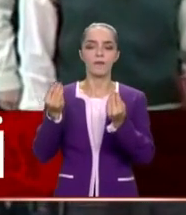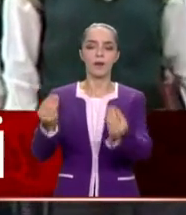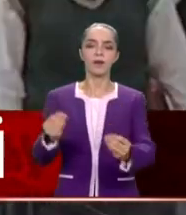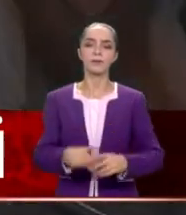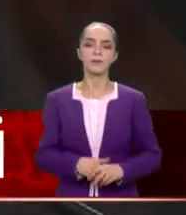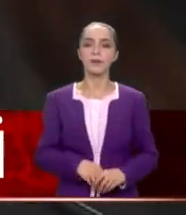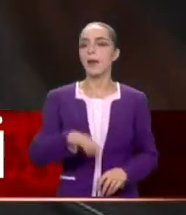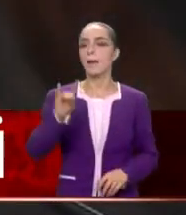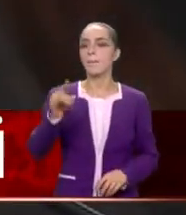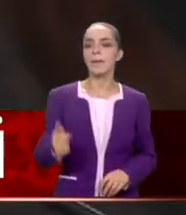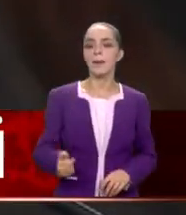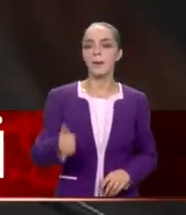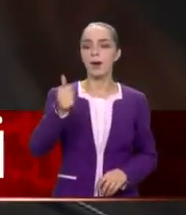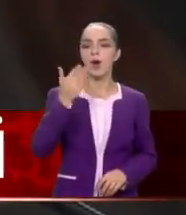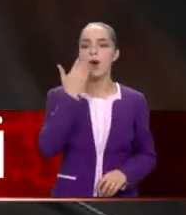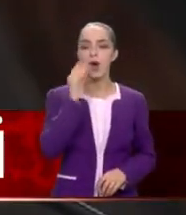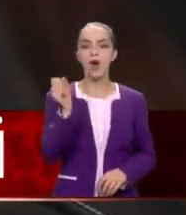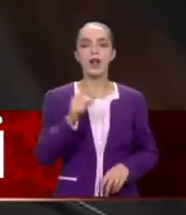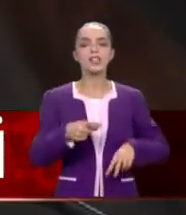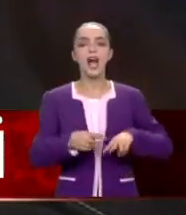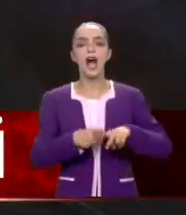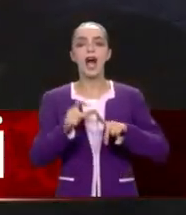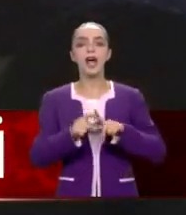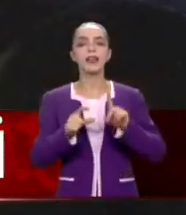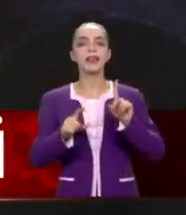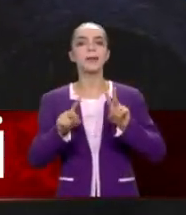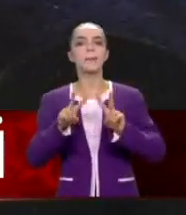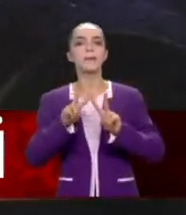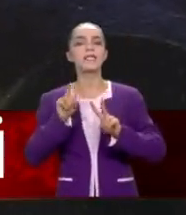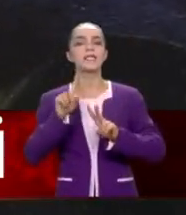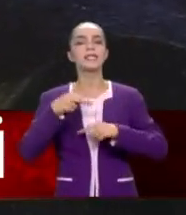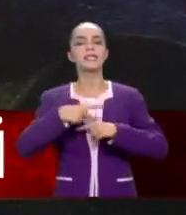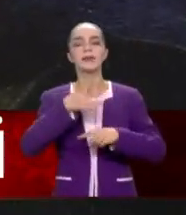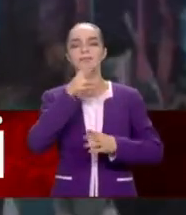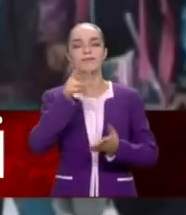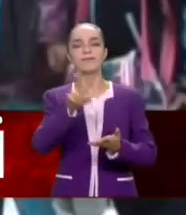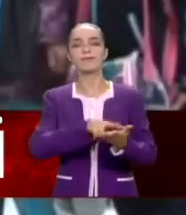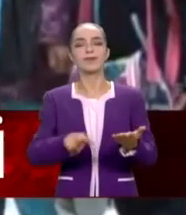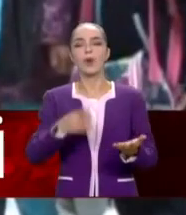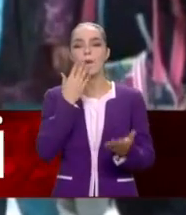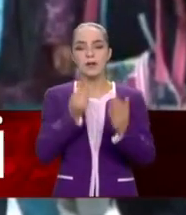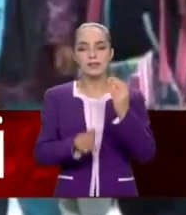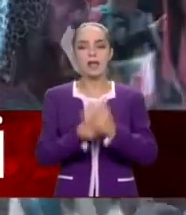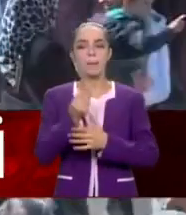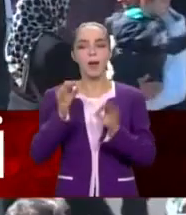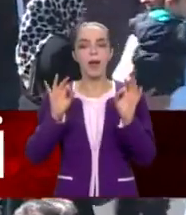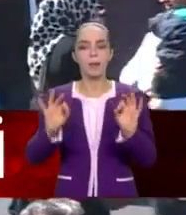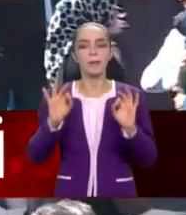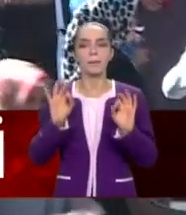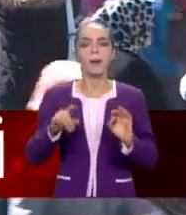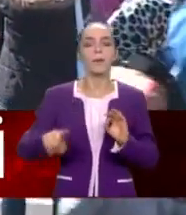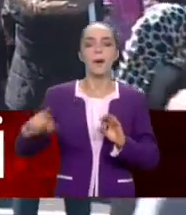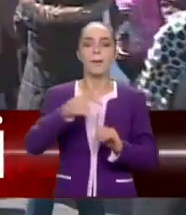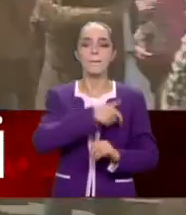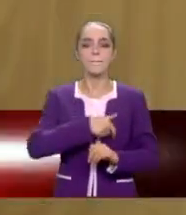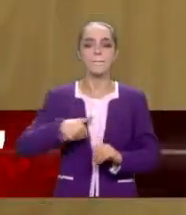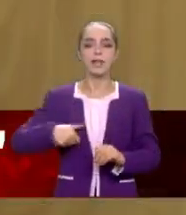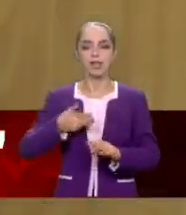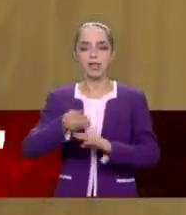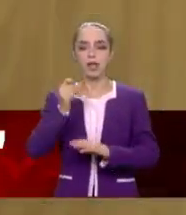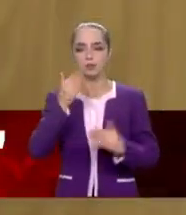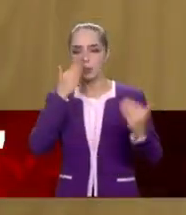Bahçeli, Danıştay'ın öğrenci andı kararı için pimi çekilmiş bomba dedi. Milli gerçeklerle çatışıyorlar sözleriyle